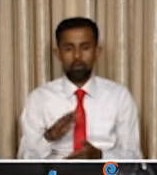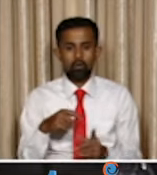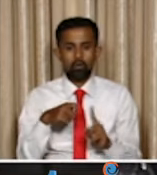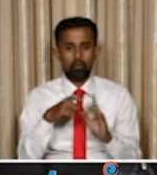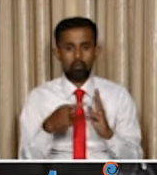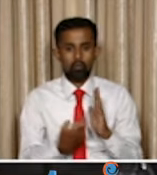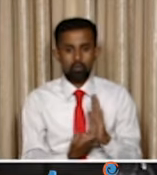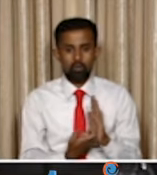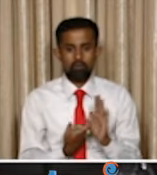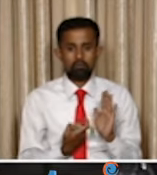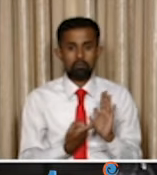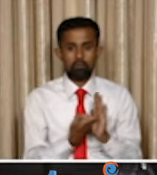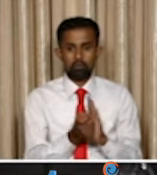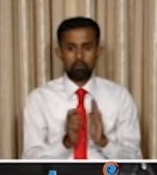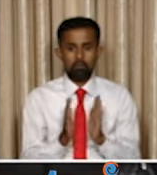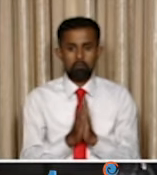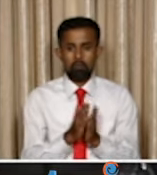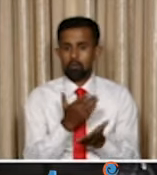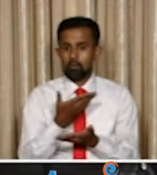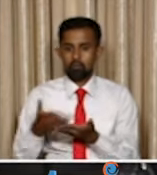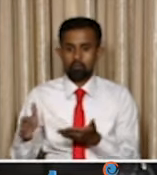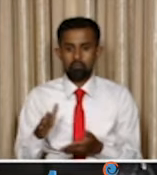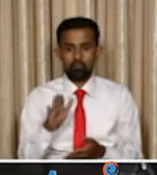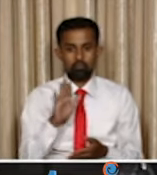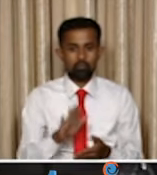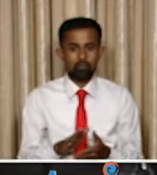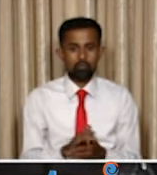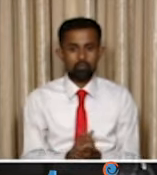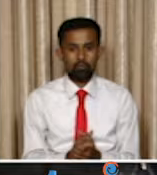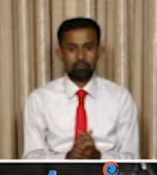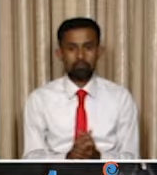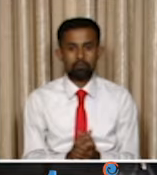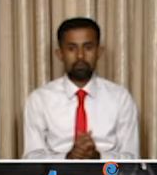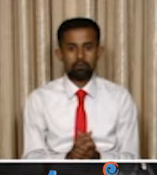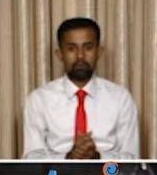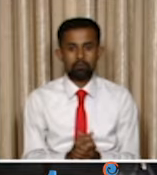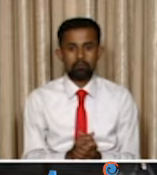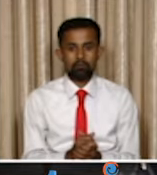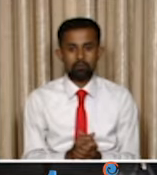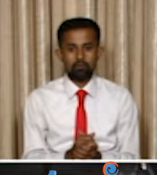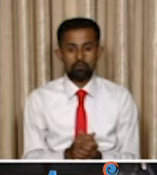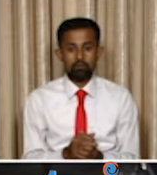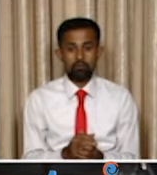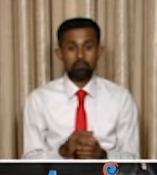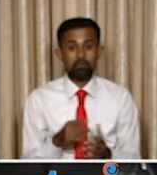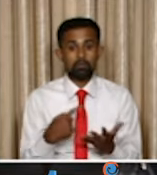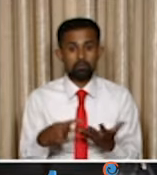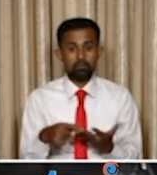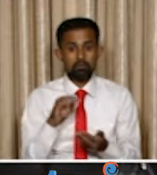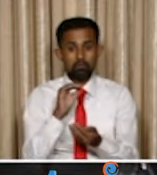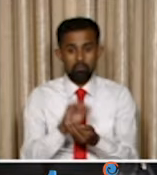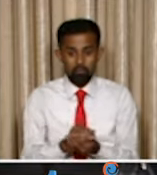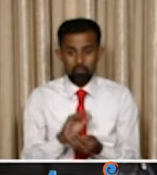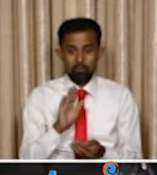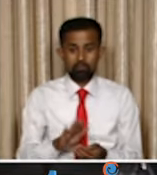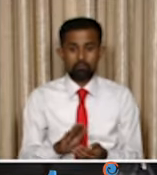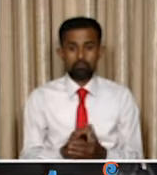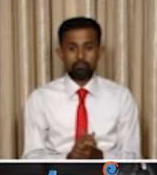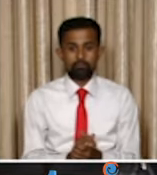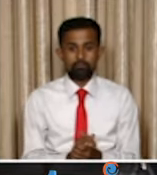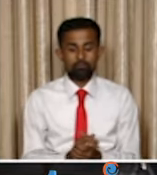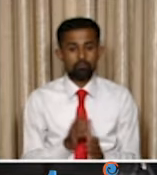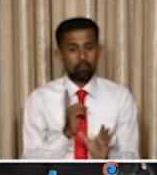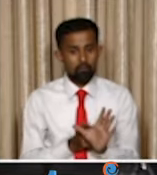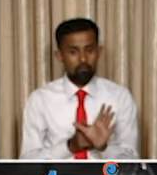விகாரை அகற்றப்பட வேண்டும். தொல்பொருள் சின்னங்களாக பாதுகாக்கப்பட வேண்டும். அதற்கு நாங்கள் எப்பொழுதும் அனுசரணையாக